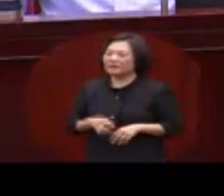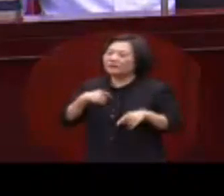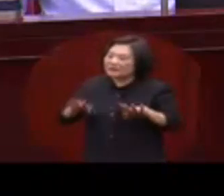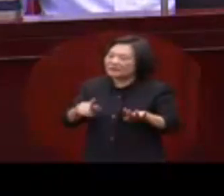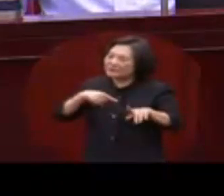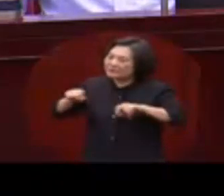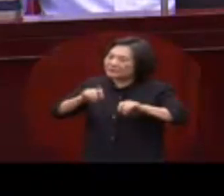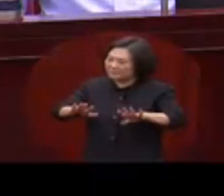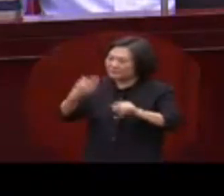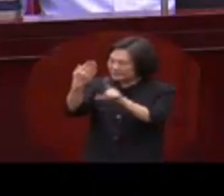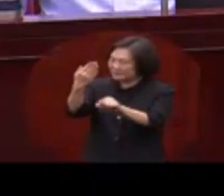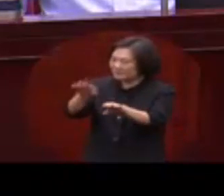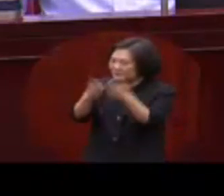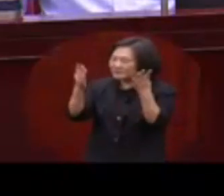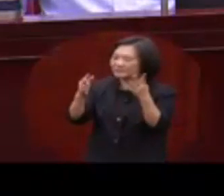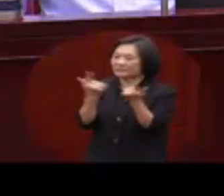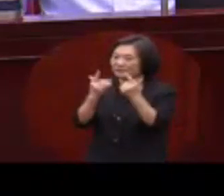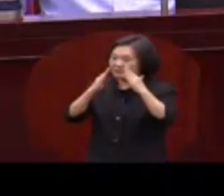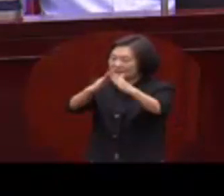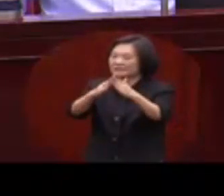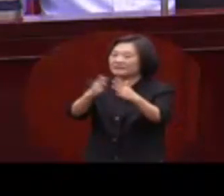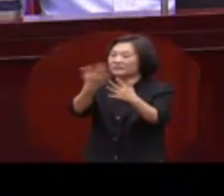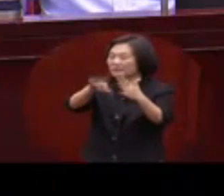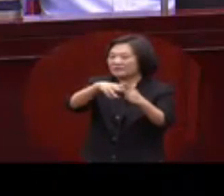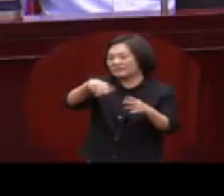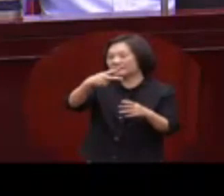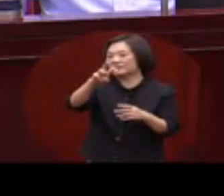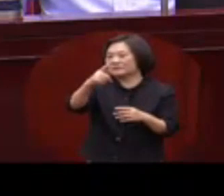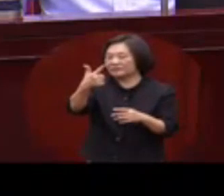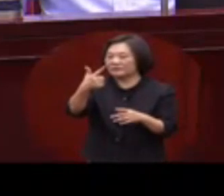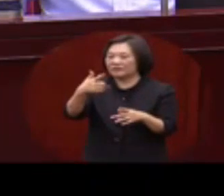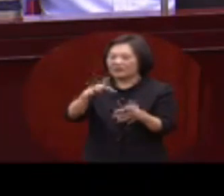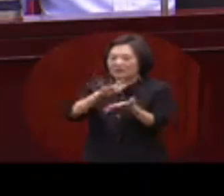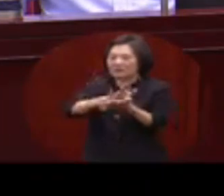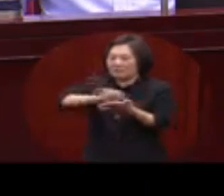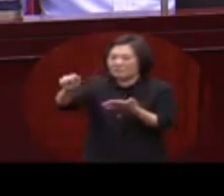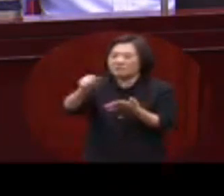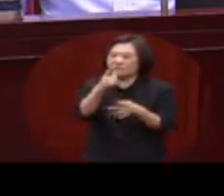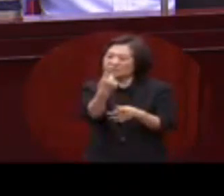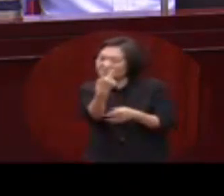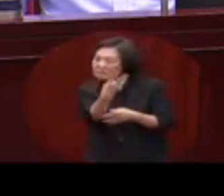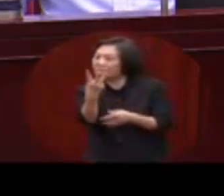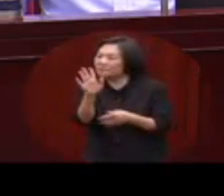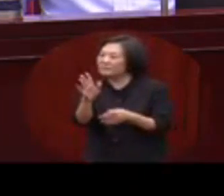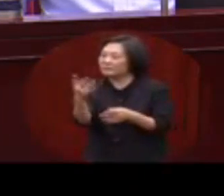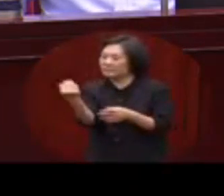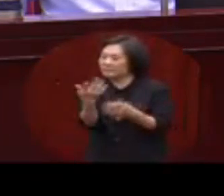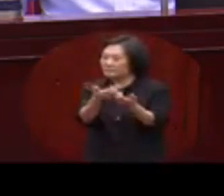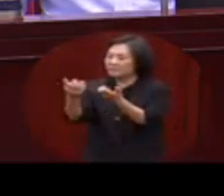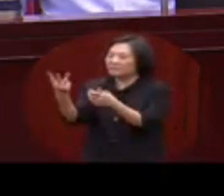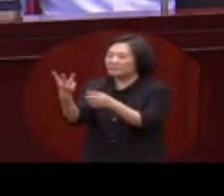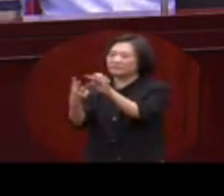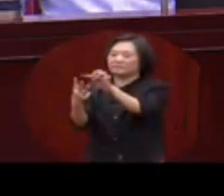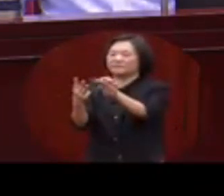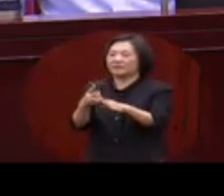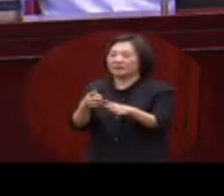计划，今年9月开始，台北市236个学校分成三个标，无人商店要引进。这无人商店一